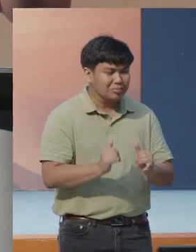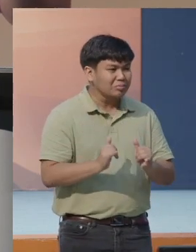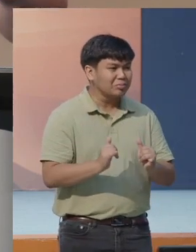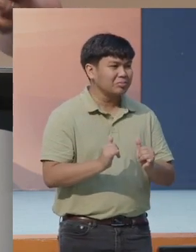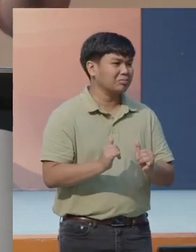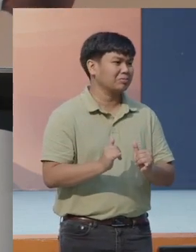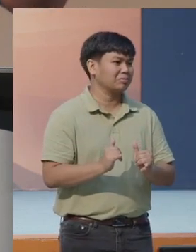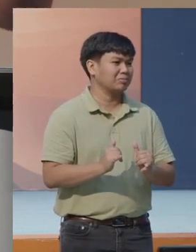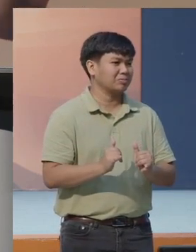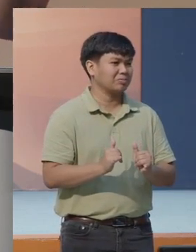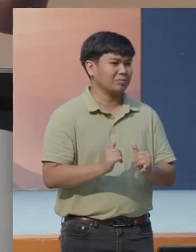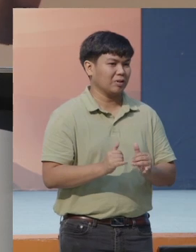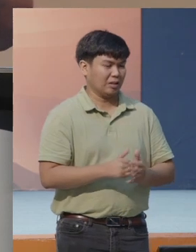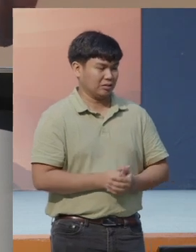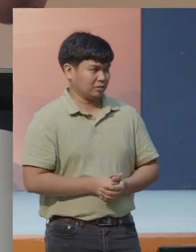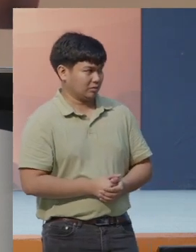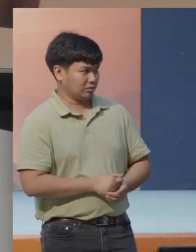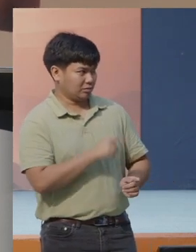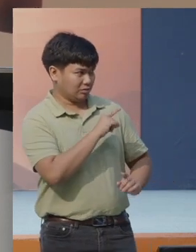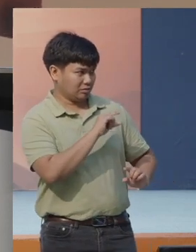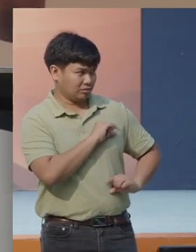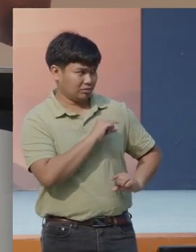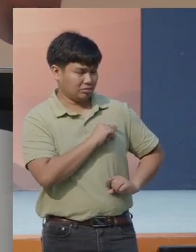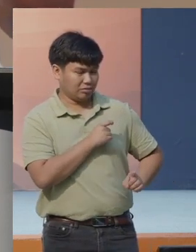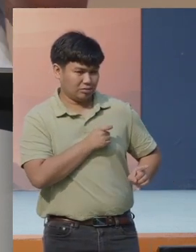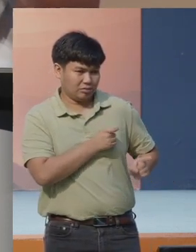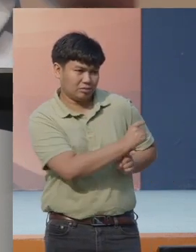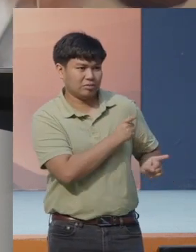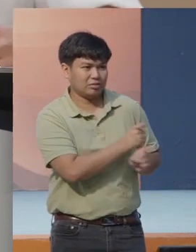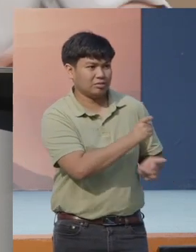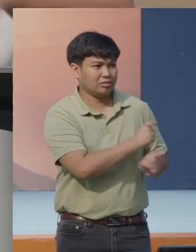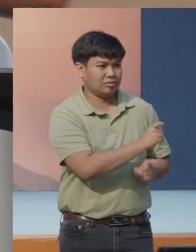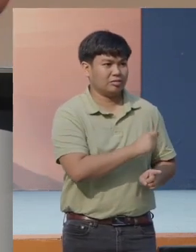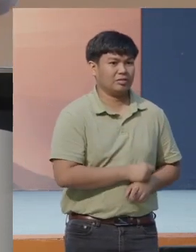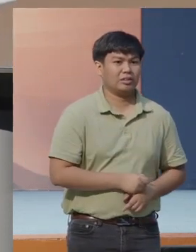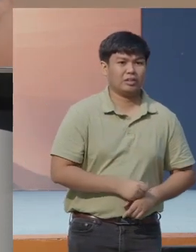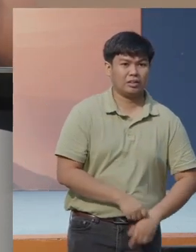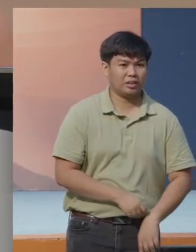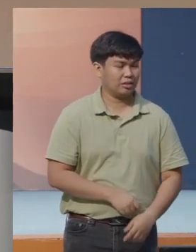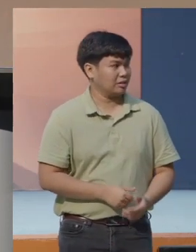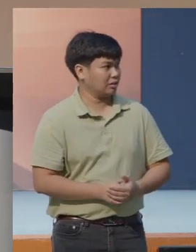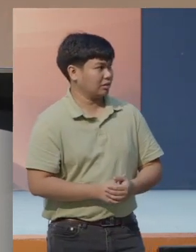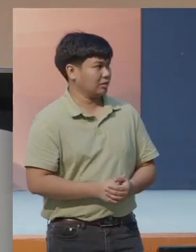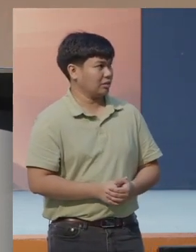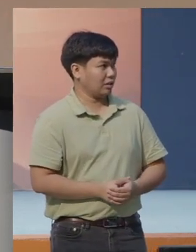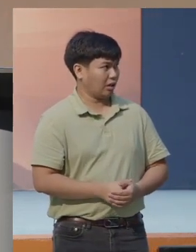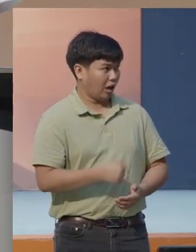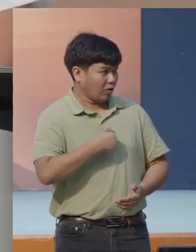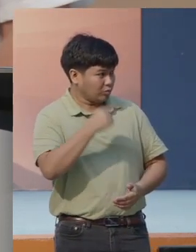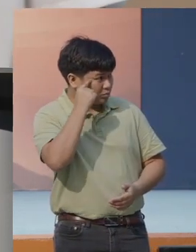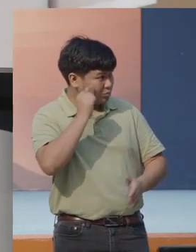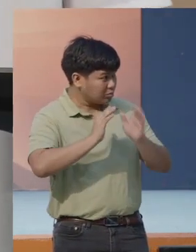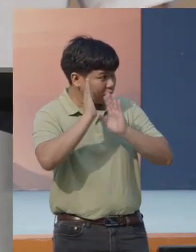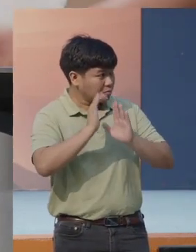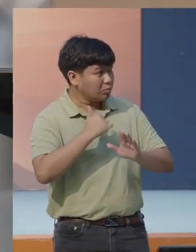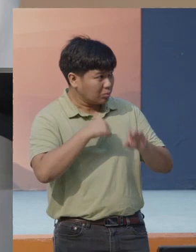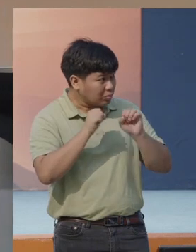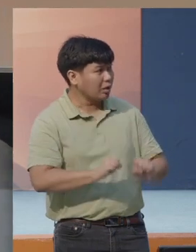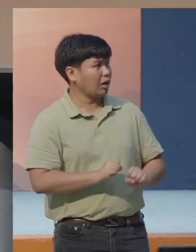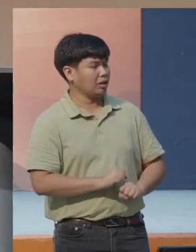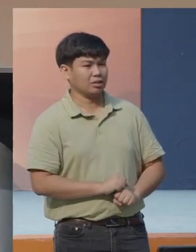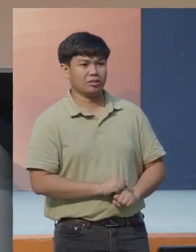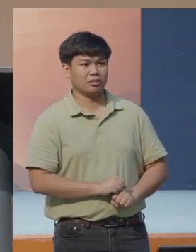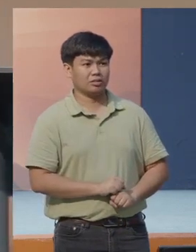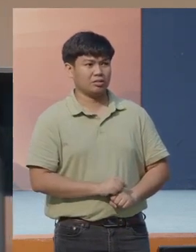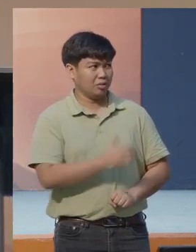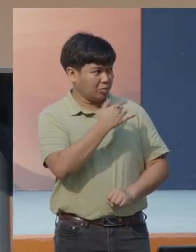tendency to revert to old habits. Akala ko ba sinuko na natin yun? The old